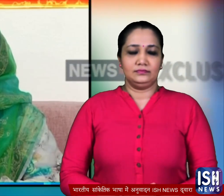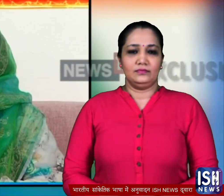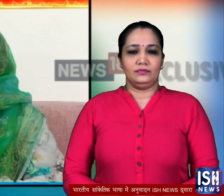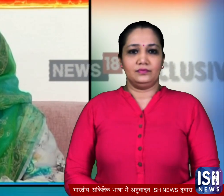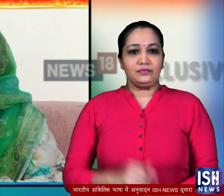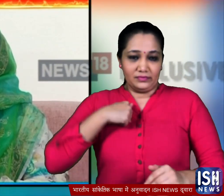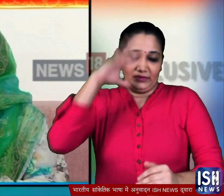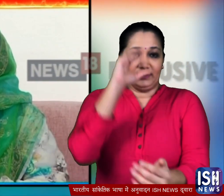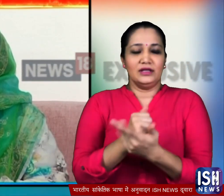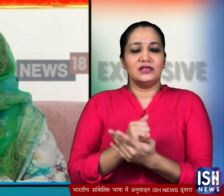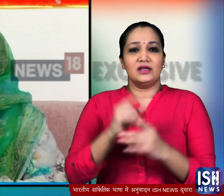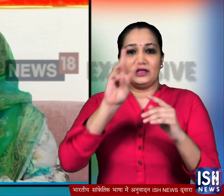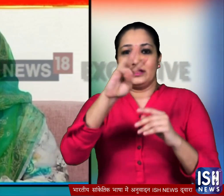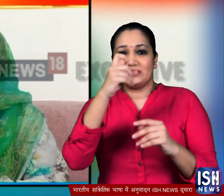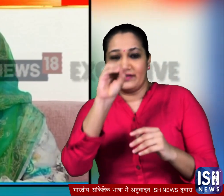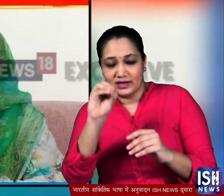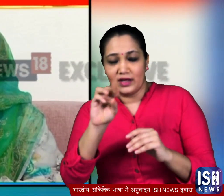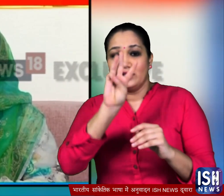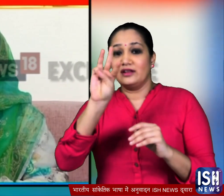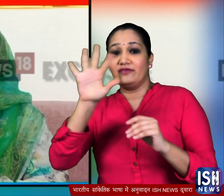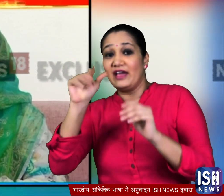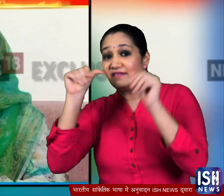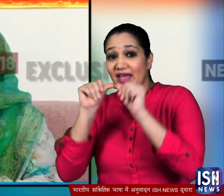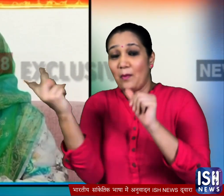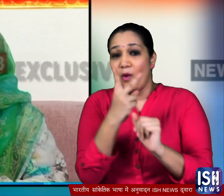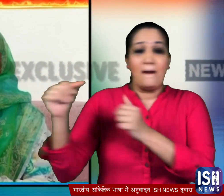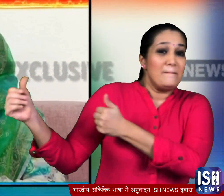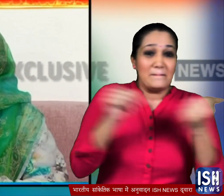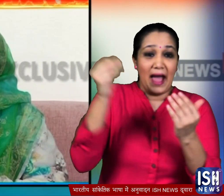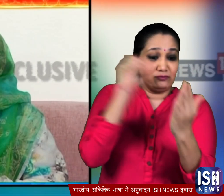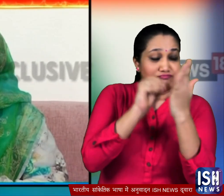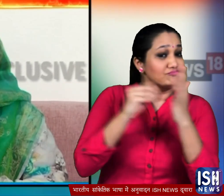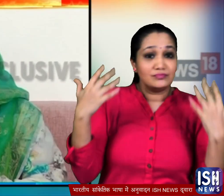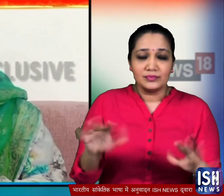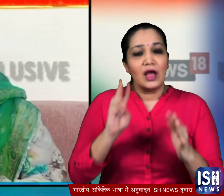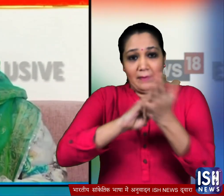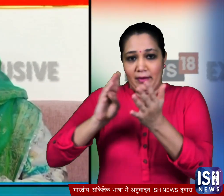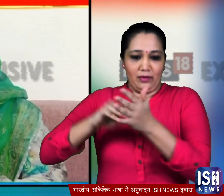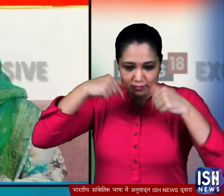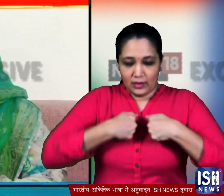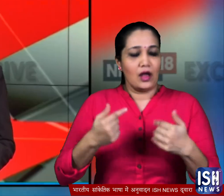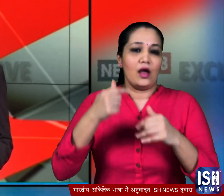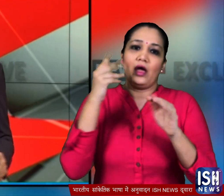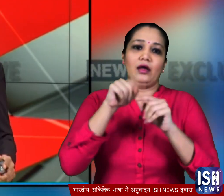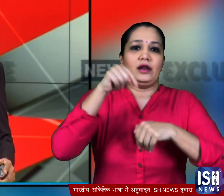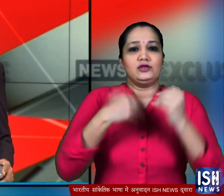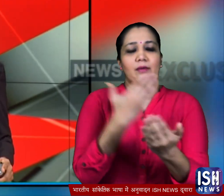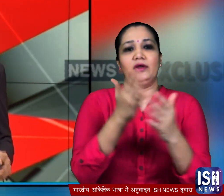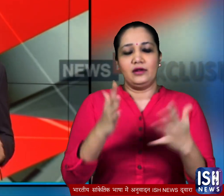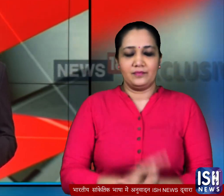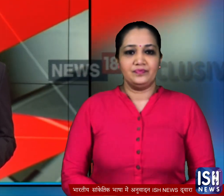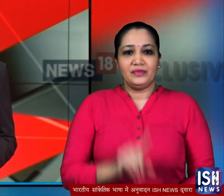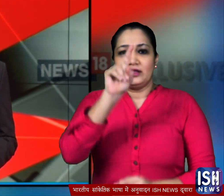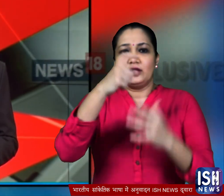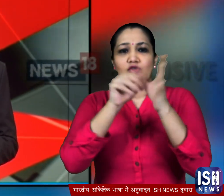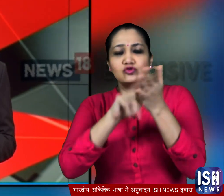मैंने ये फैसला किया कि जब तक 370 और 35 से वापस नहीं मिल जाता है, महबूबा मुफ्ती इलेक्शन नहीं लड़ेगी। 17 जून